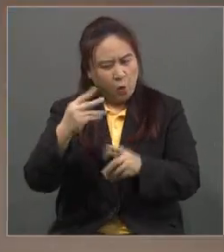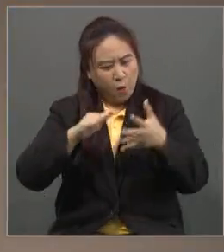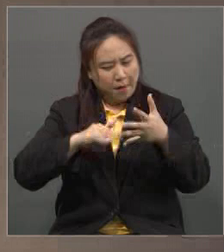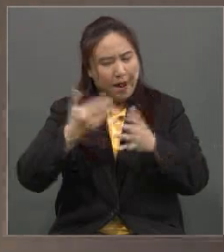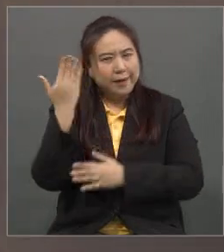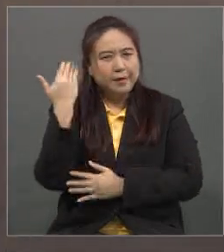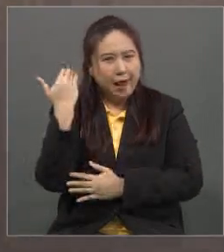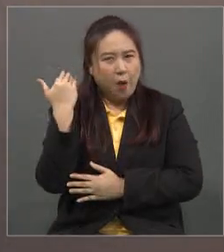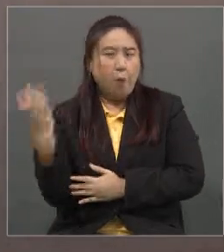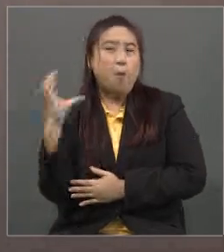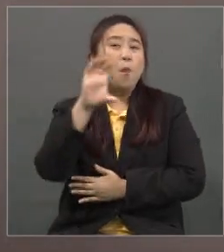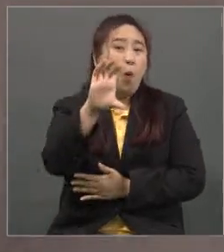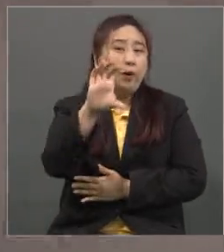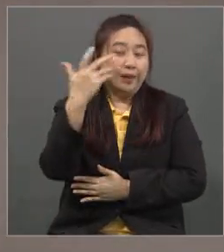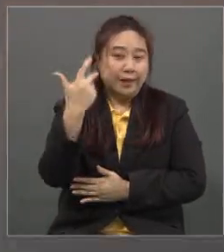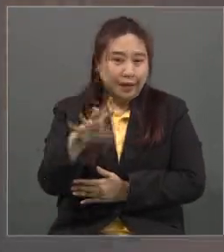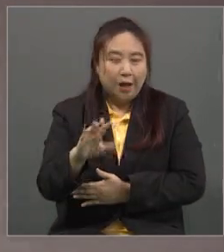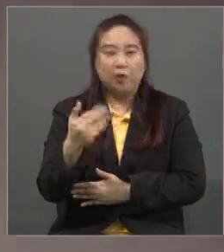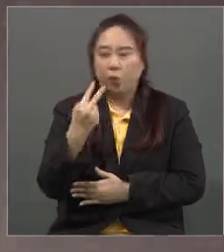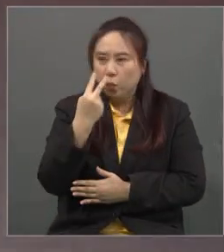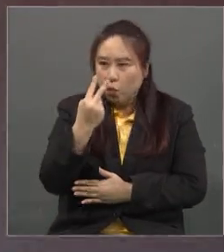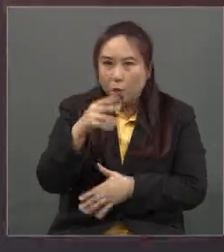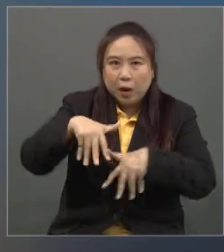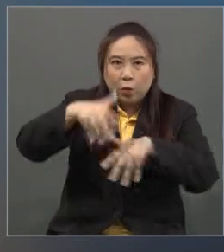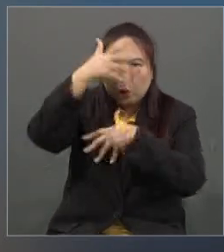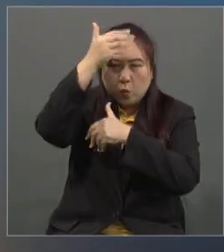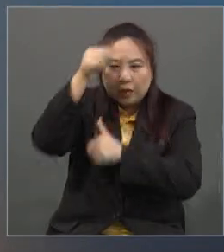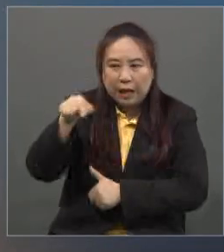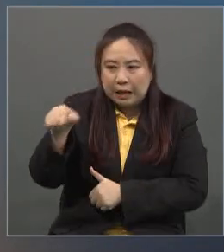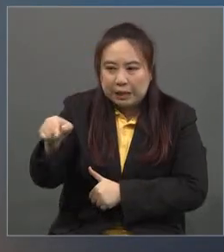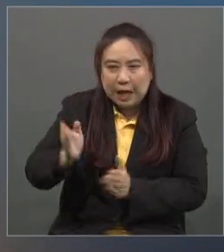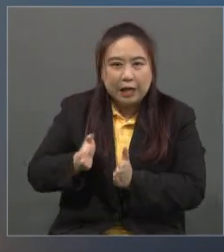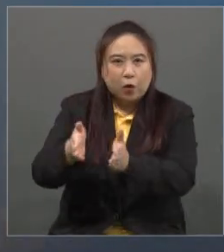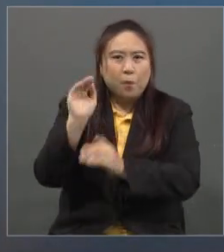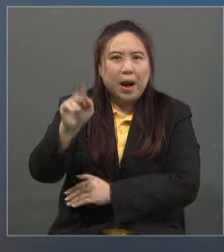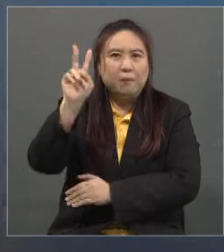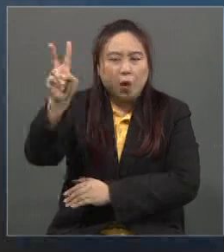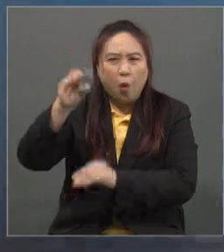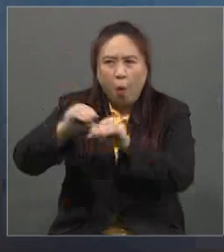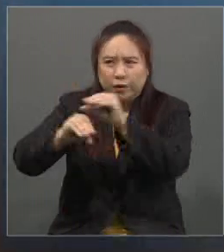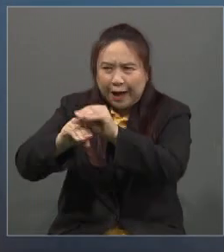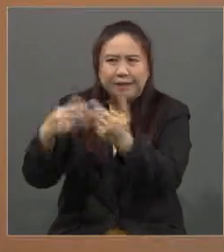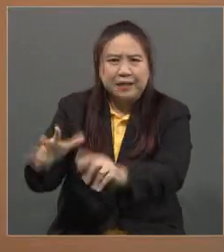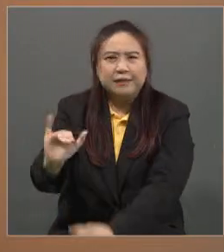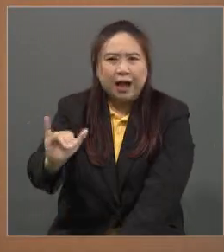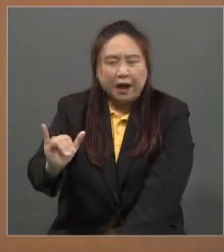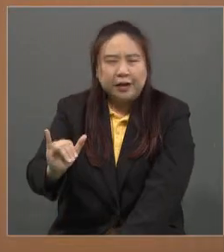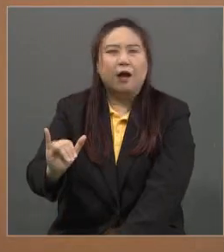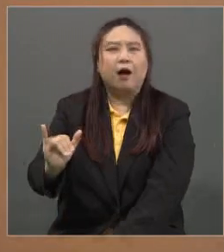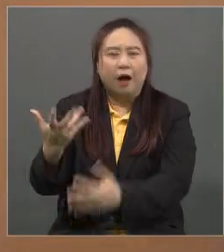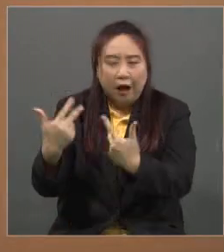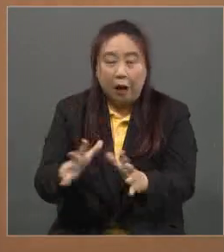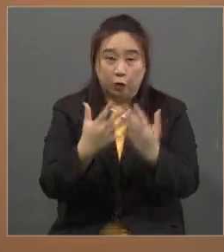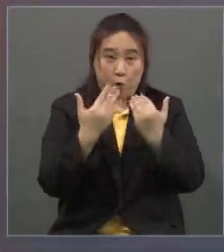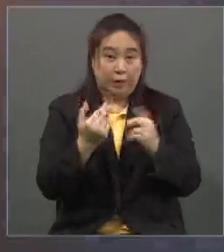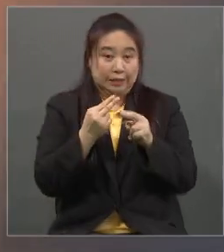านมานะครับเลยทำให้กระแสเรื่องการก่อสร้างถนนพระราม2กลับมาอีกครั้งหนึ่งนะครับและก็เลยทำให้คุณสนธิยาเนี่ยมาร้องเอาผิ